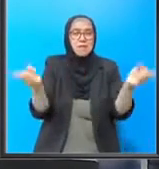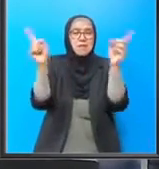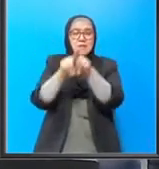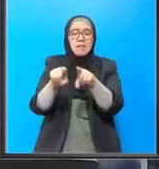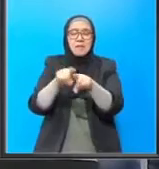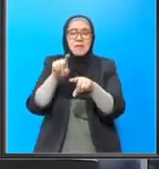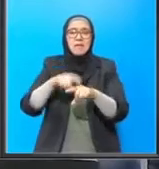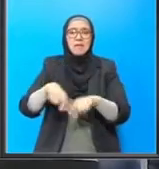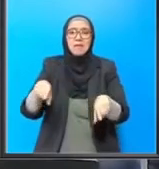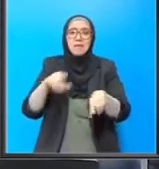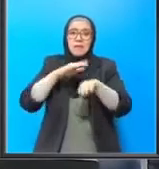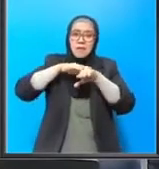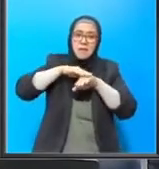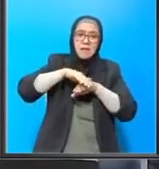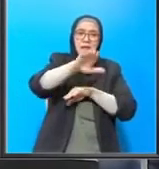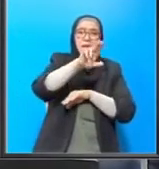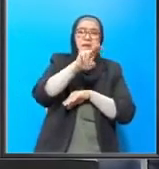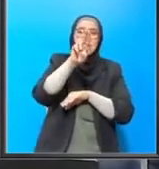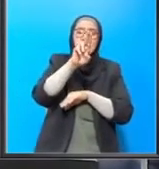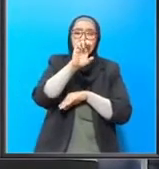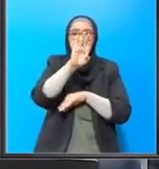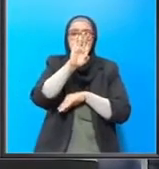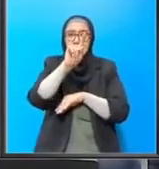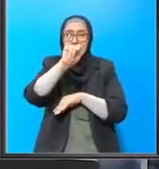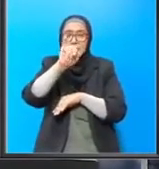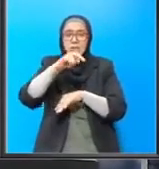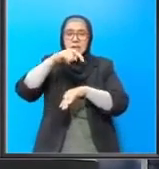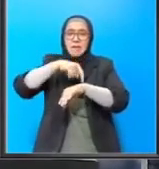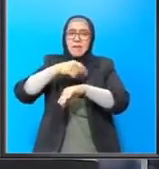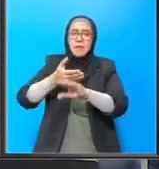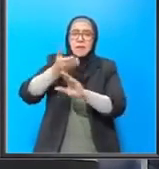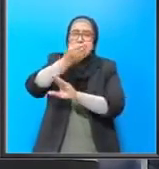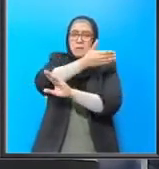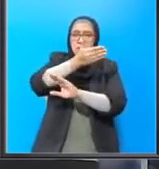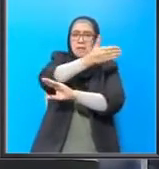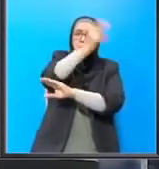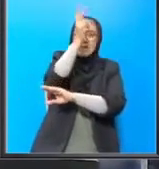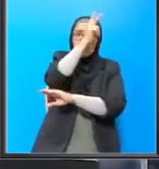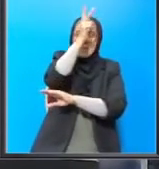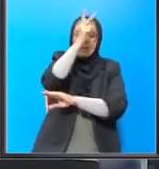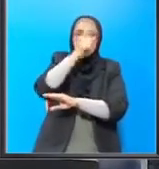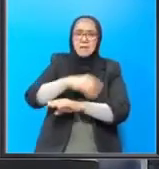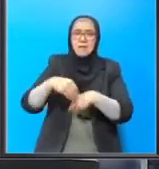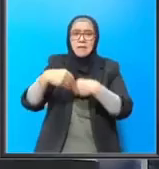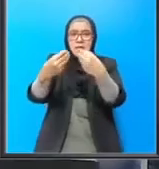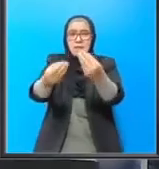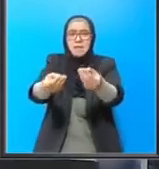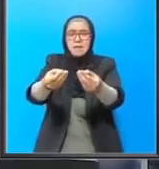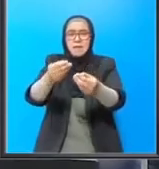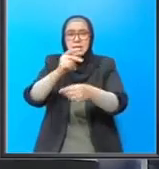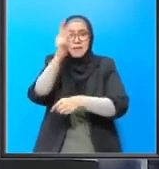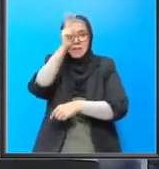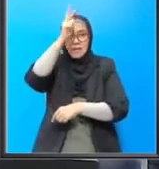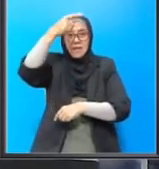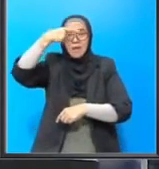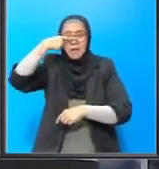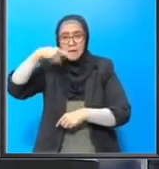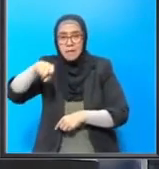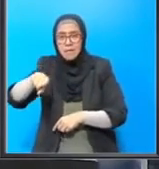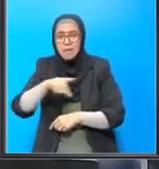dan Yupi Yupi zaman kerajaan silam ke kepada kerajaan siap